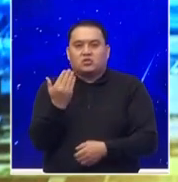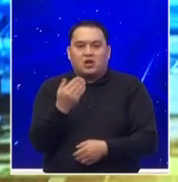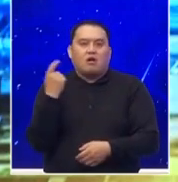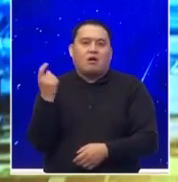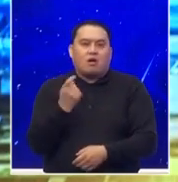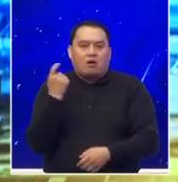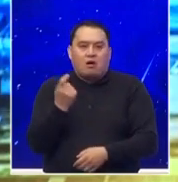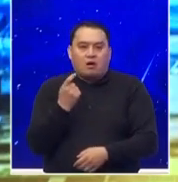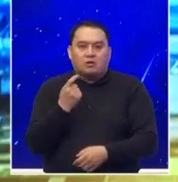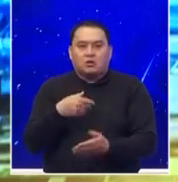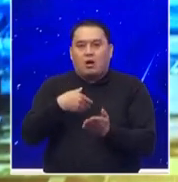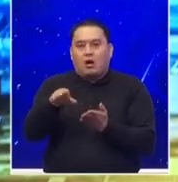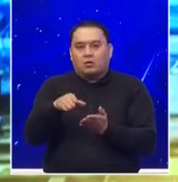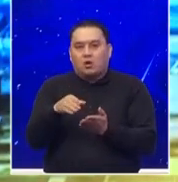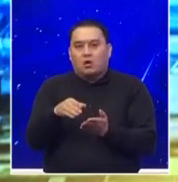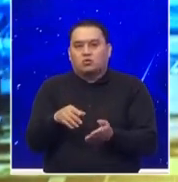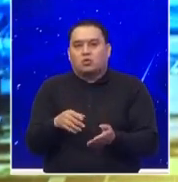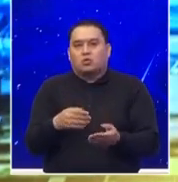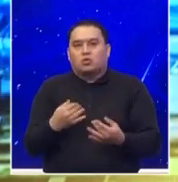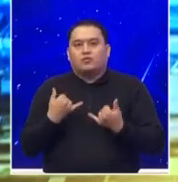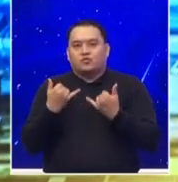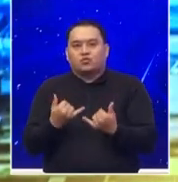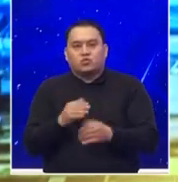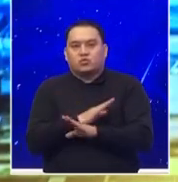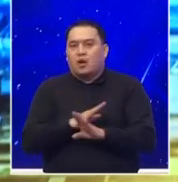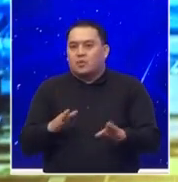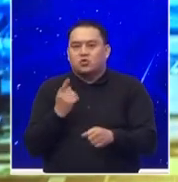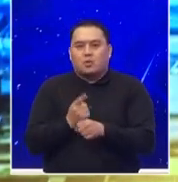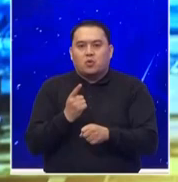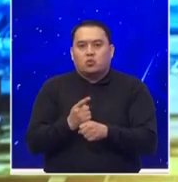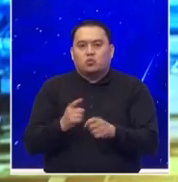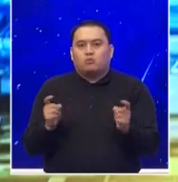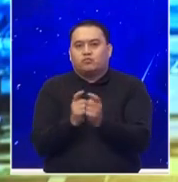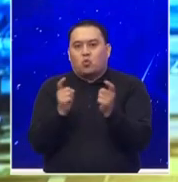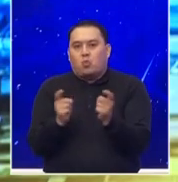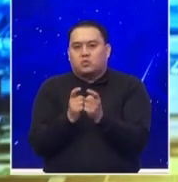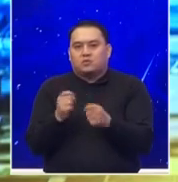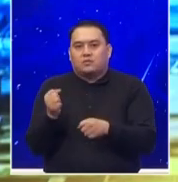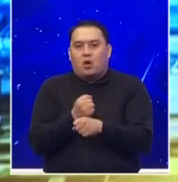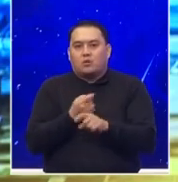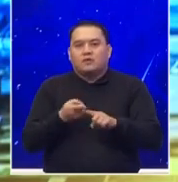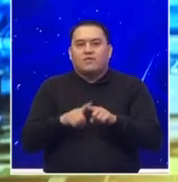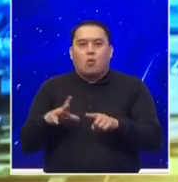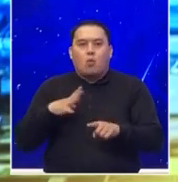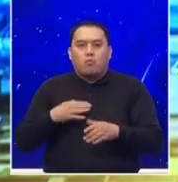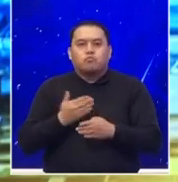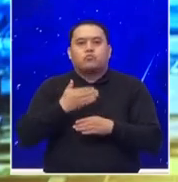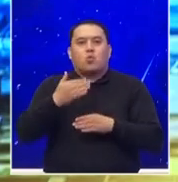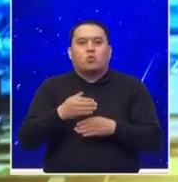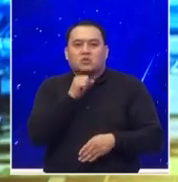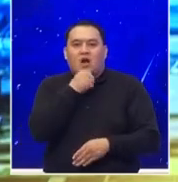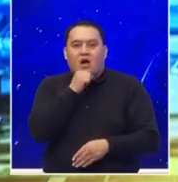Владелец легковушки отказался уступать путь дедушке. Между мужчинами началась словесная перепалка, после